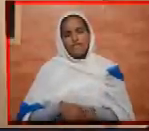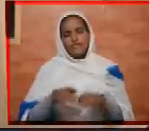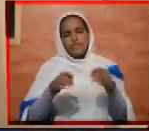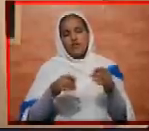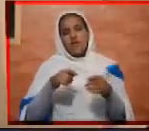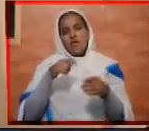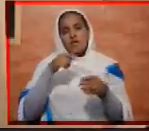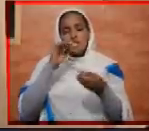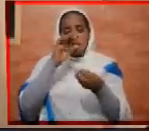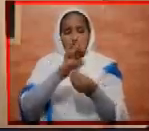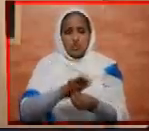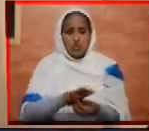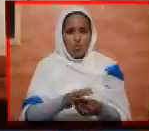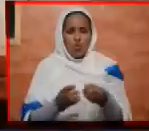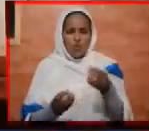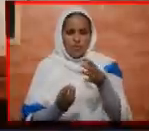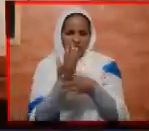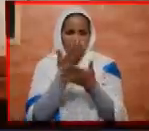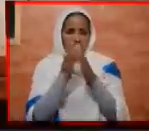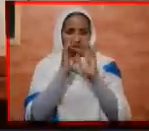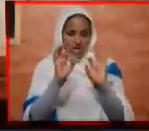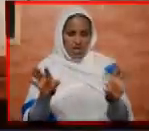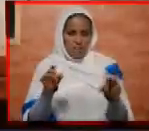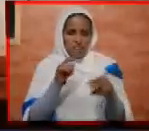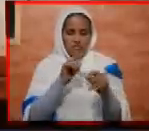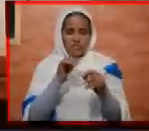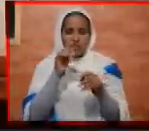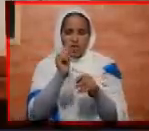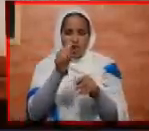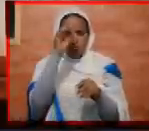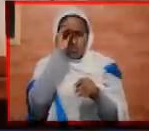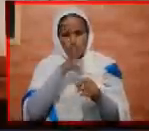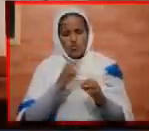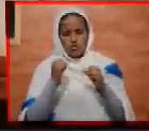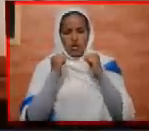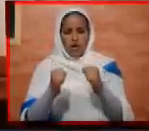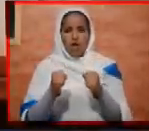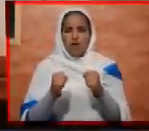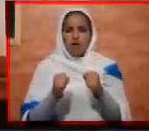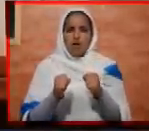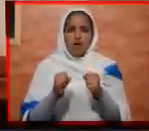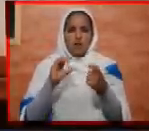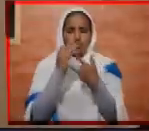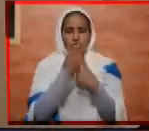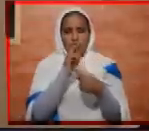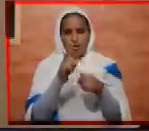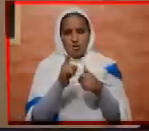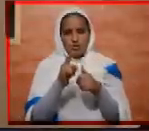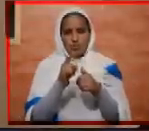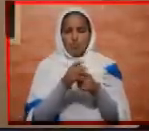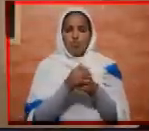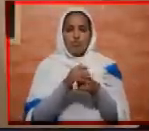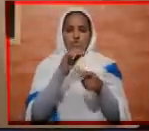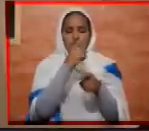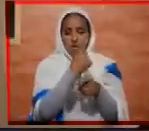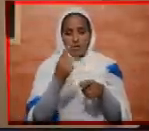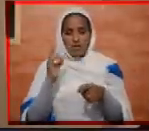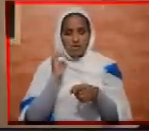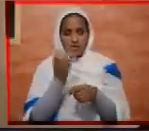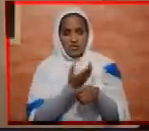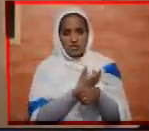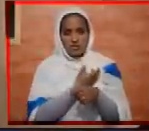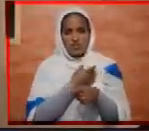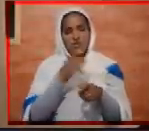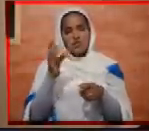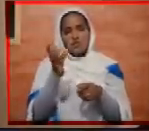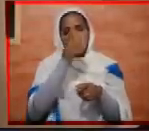እንደ ሰውየው ተፈጥሮ የሚሄድ ነው። ከዚህ ቀደም በተሞክሮ እንዳየ ነው ሁለቱን ማጠናቀው እስከ